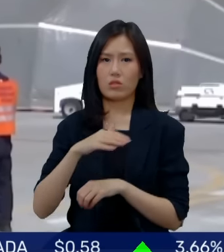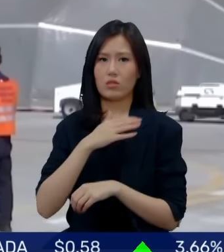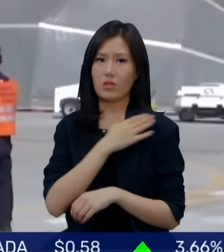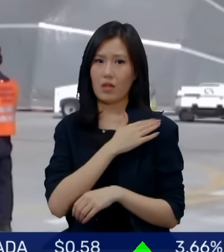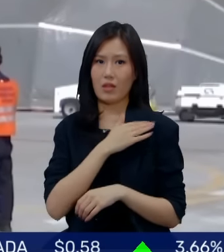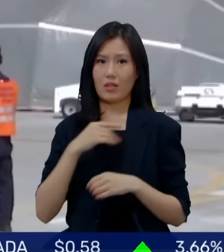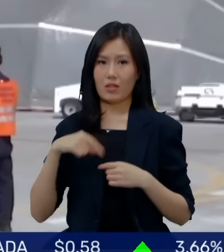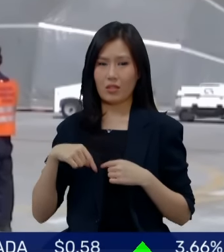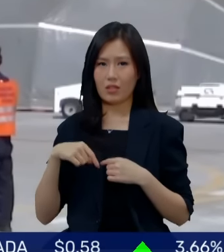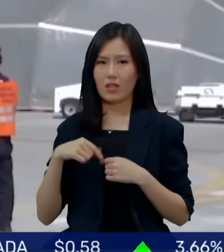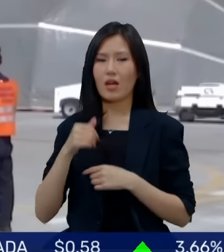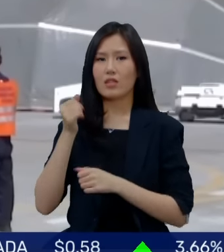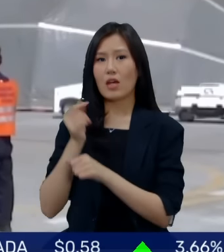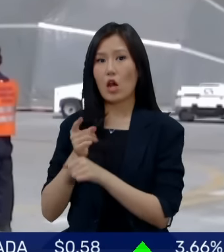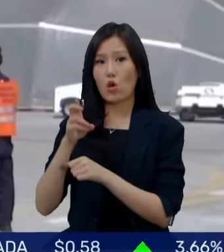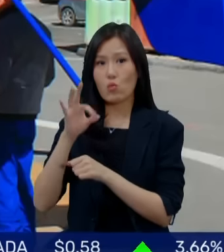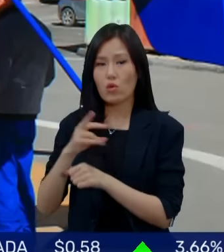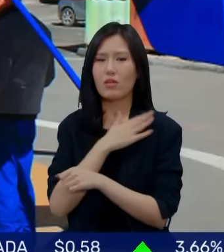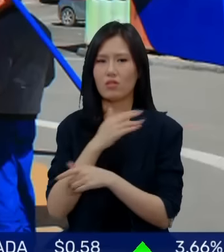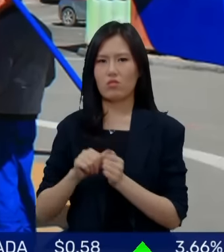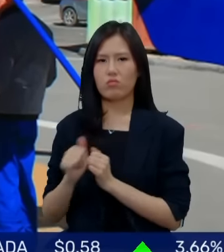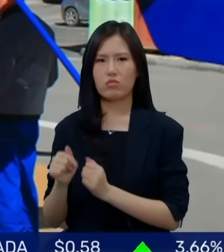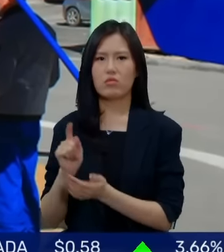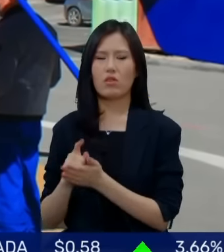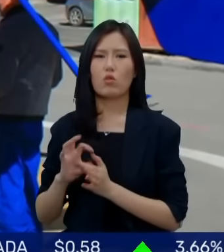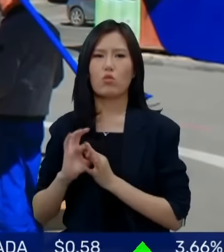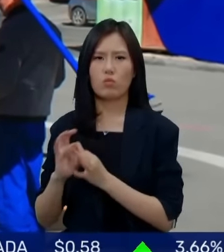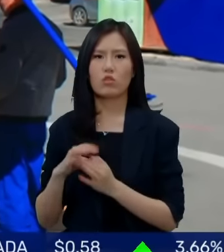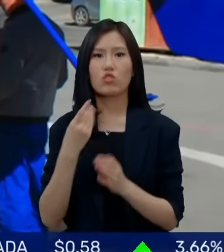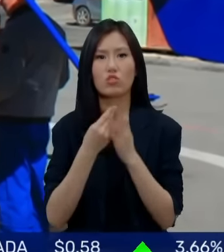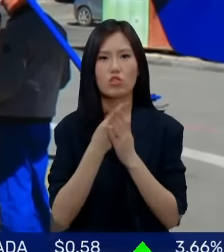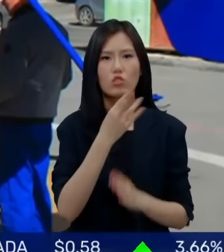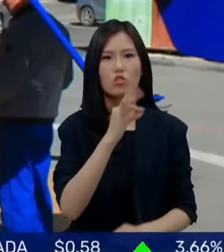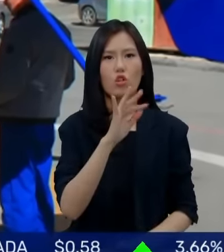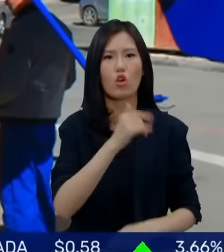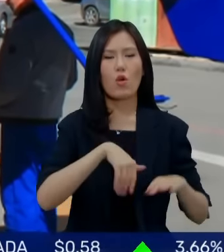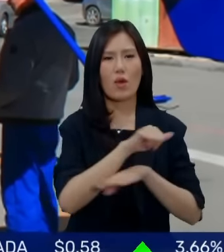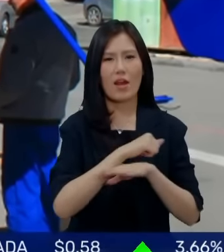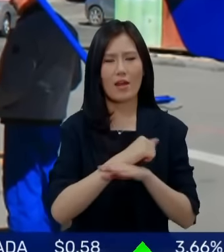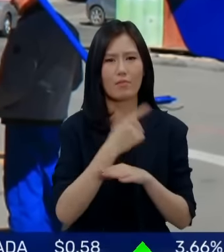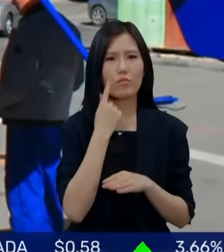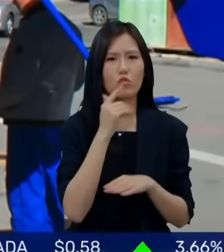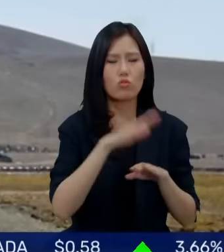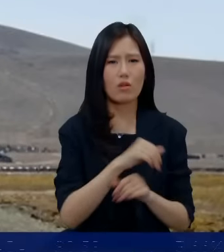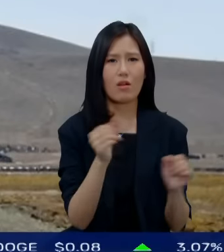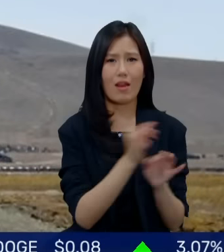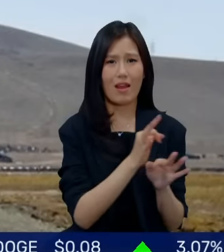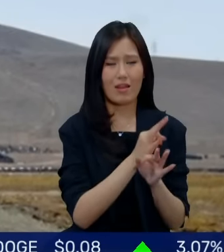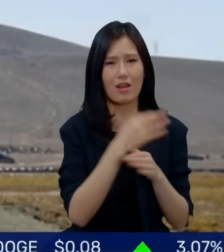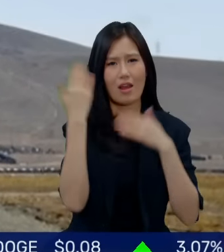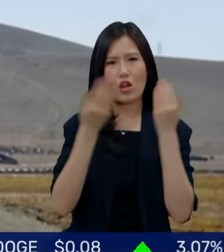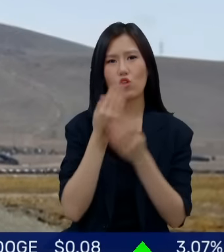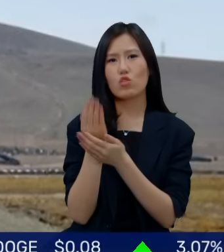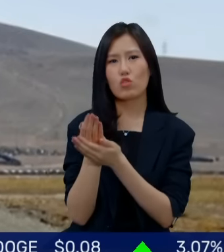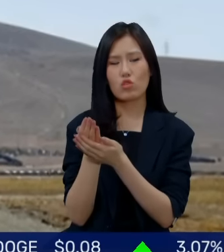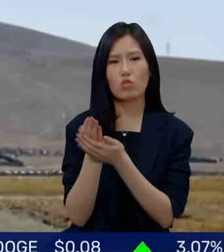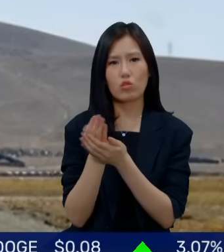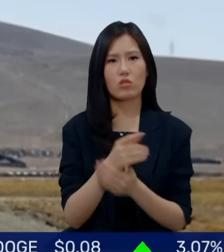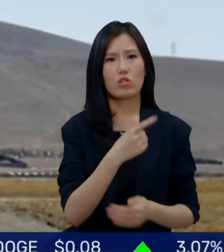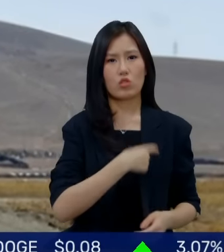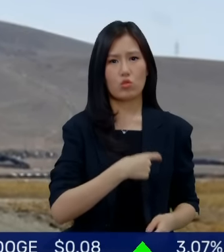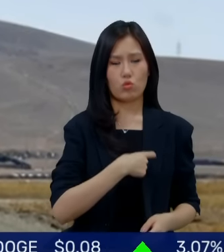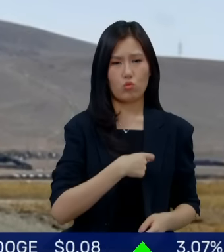тухайн нисэлгийн зардлыг гаргадаг байна. За нэг жишээ дурдхад Дорногов аймагт алга болсон охиныг хайх нисдэг тэргэний зардлыг тухайн аймагаас сонгогдсон